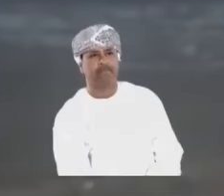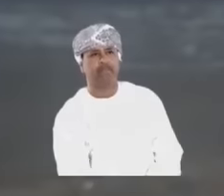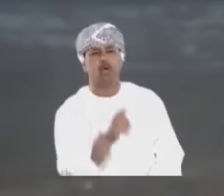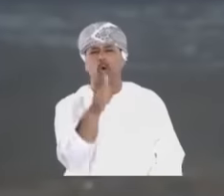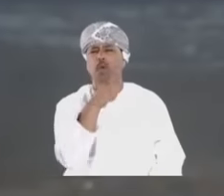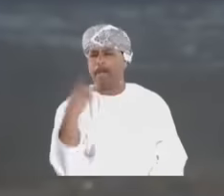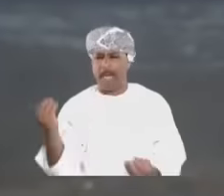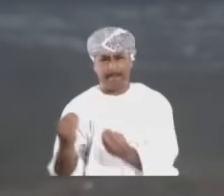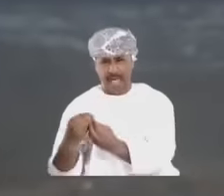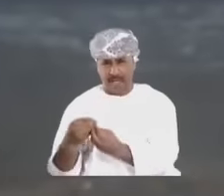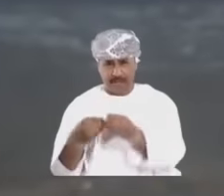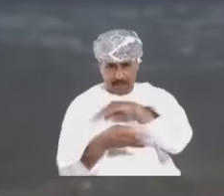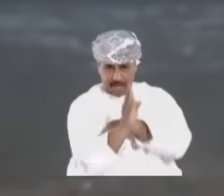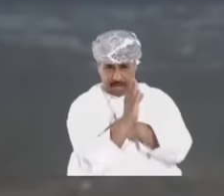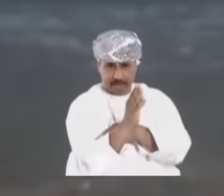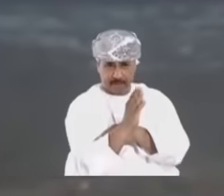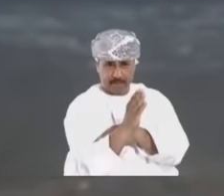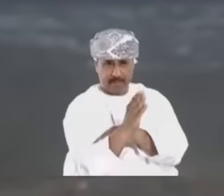معي؟